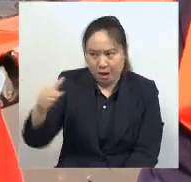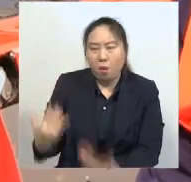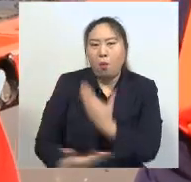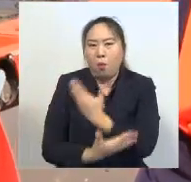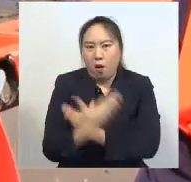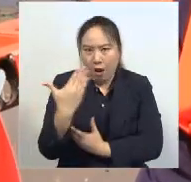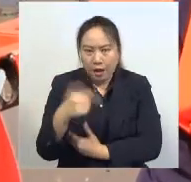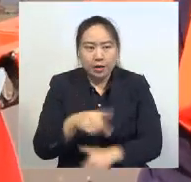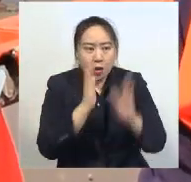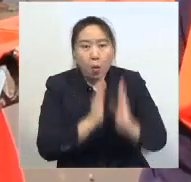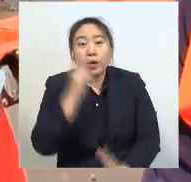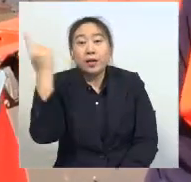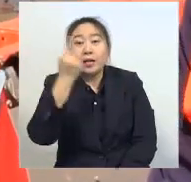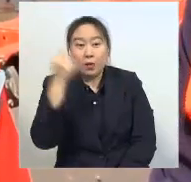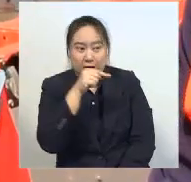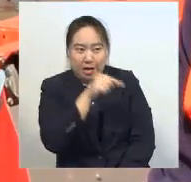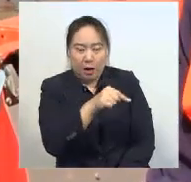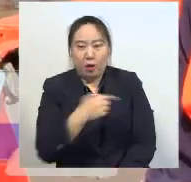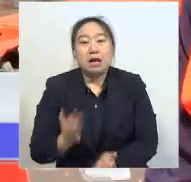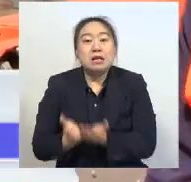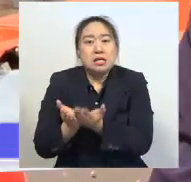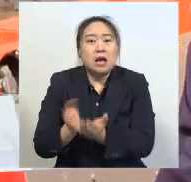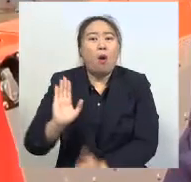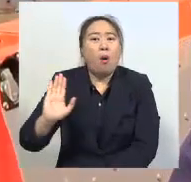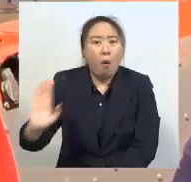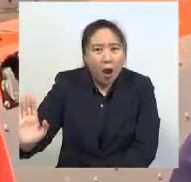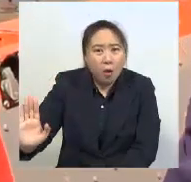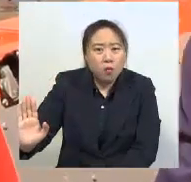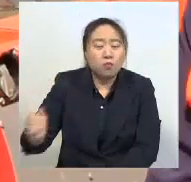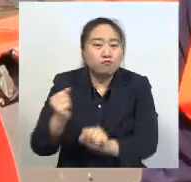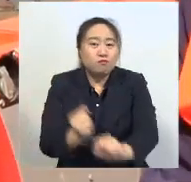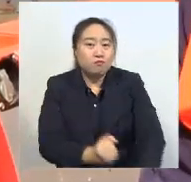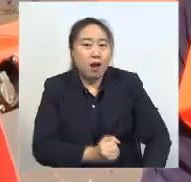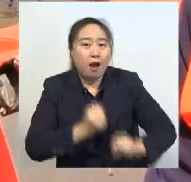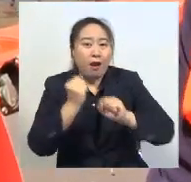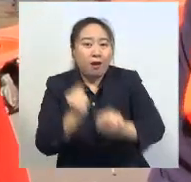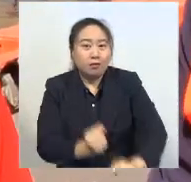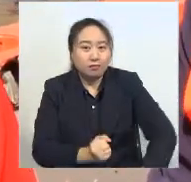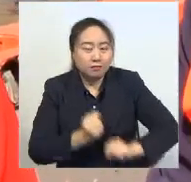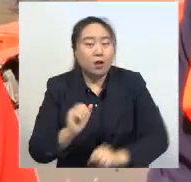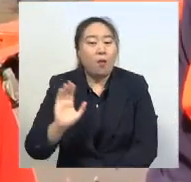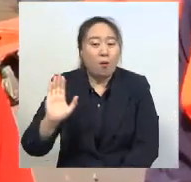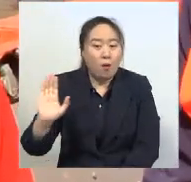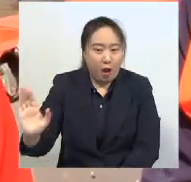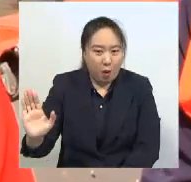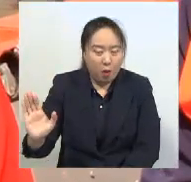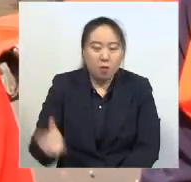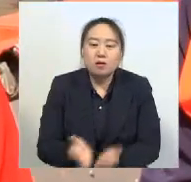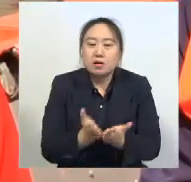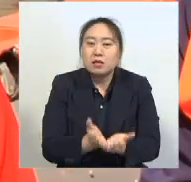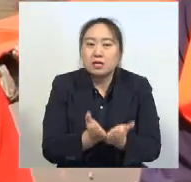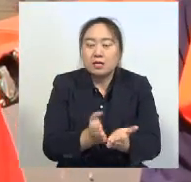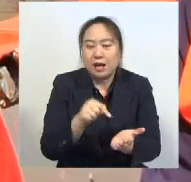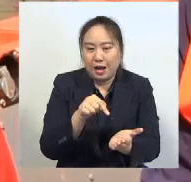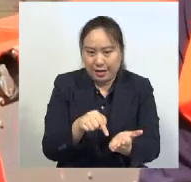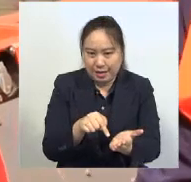าสนำนักท่องเที่ยวโดยใช้เรือนะครับโดยใช้เรือพายแต่เรือแบบนี้ก็คือเราก็